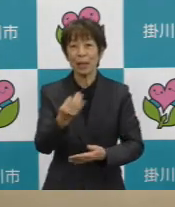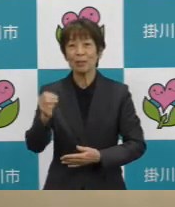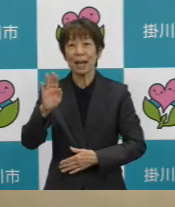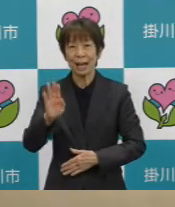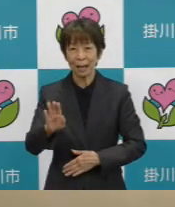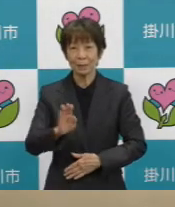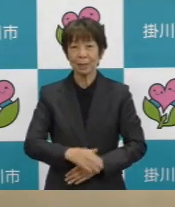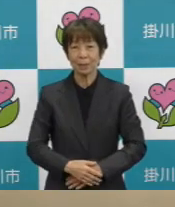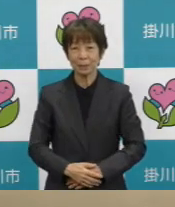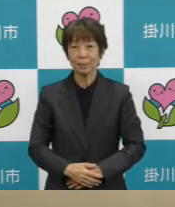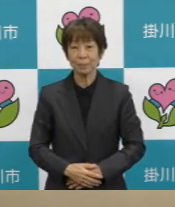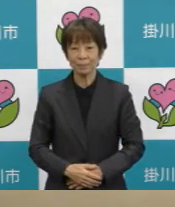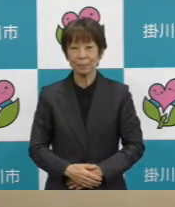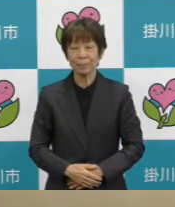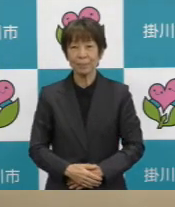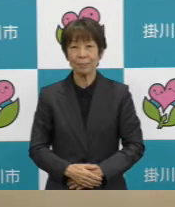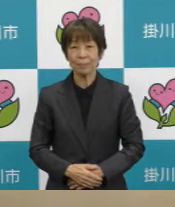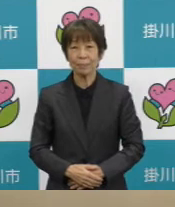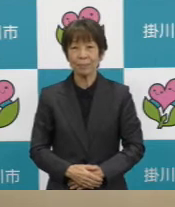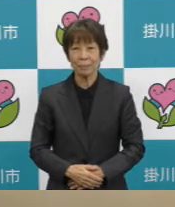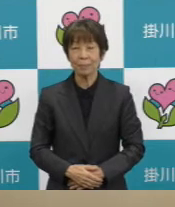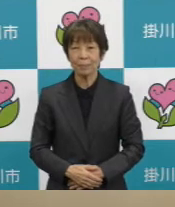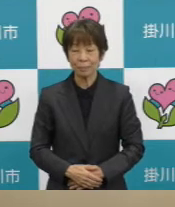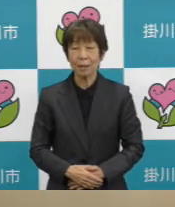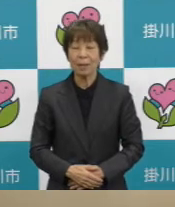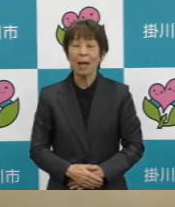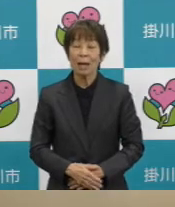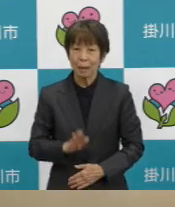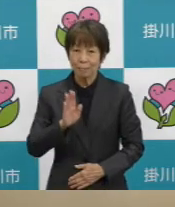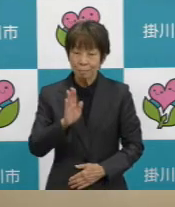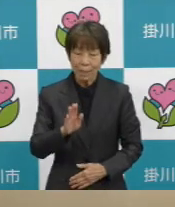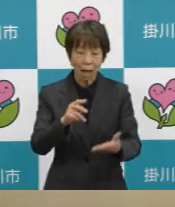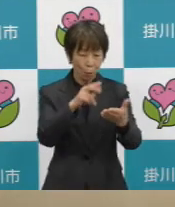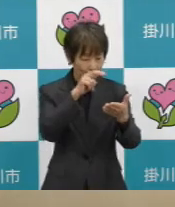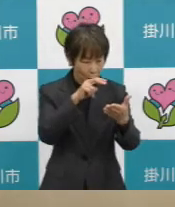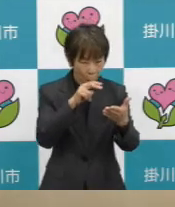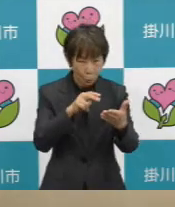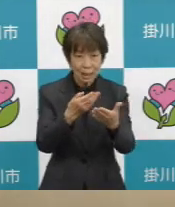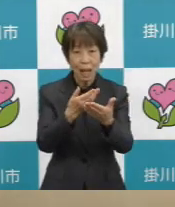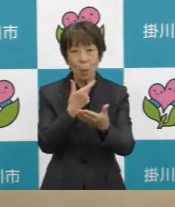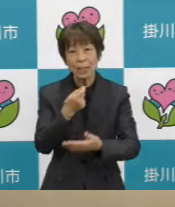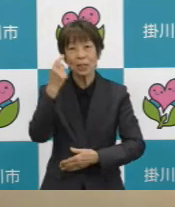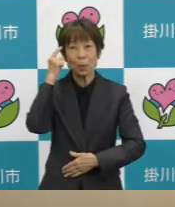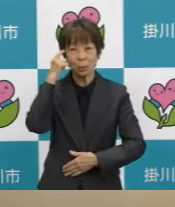だ。またこれについては、目を通していただきたいというふうに思います。